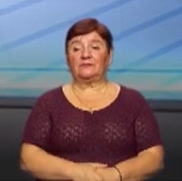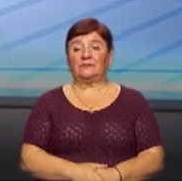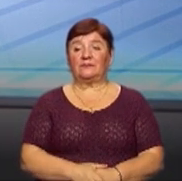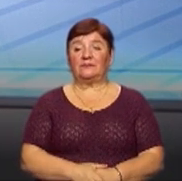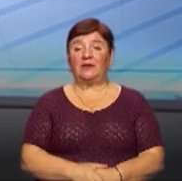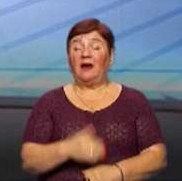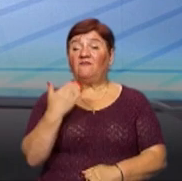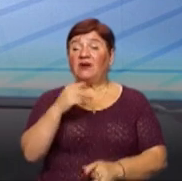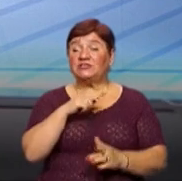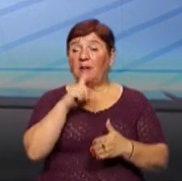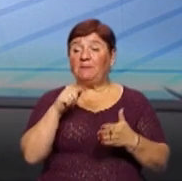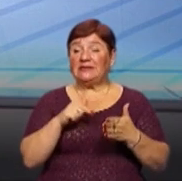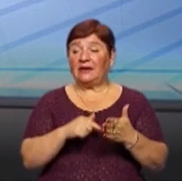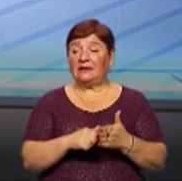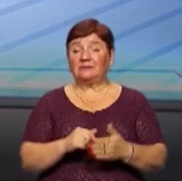Кажіть ваше питання.